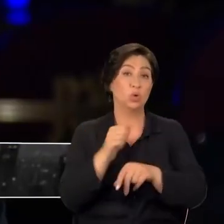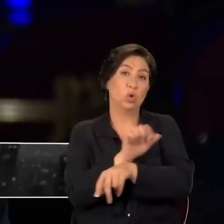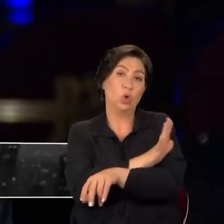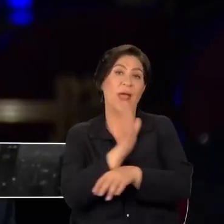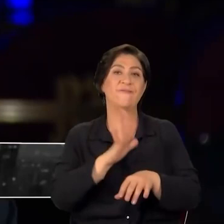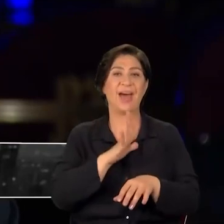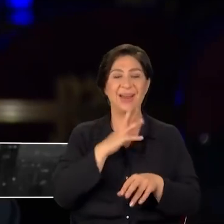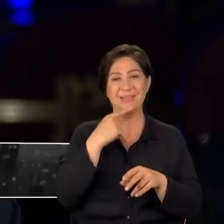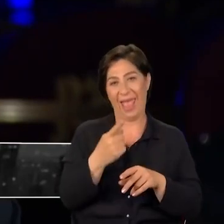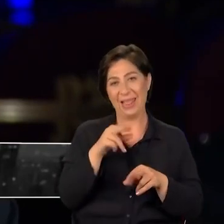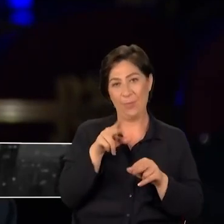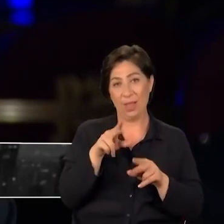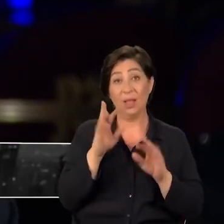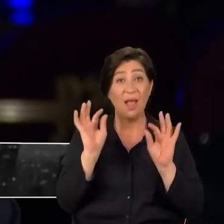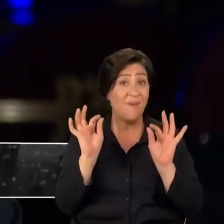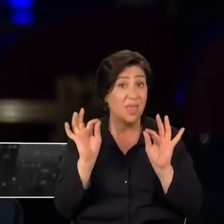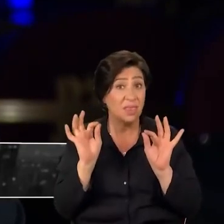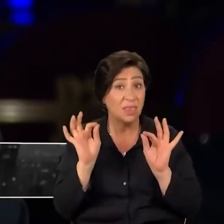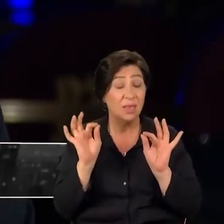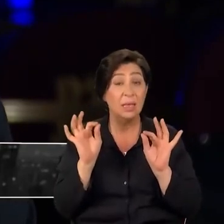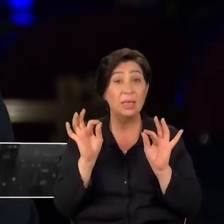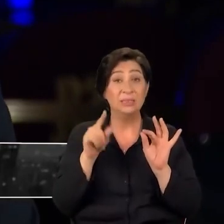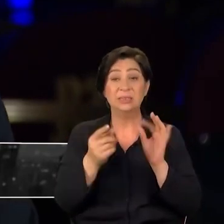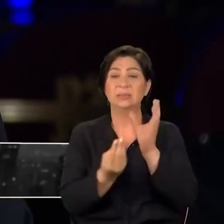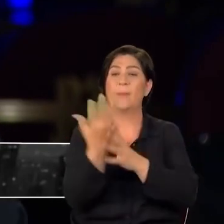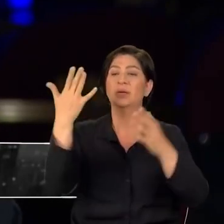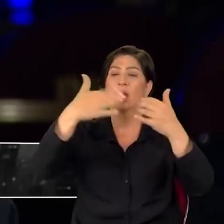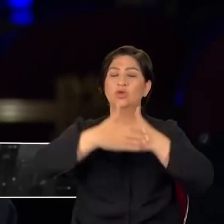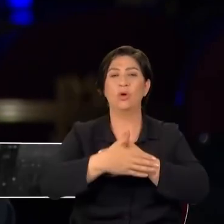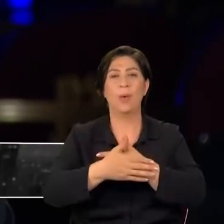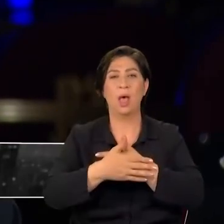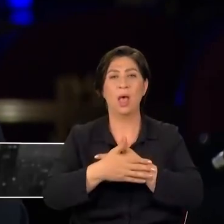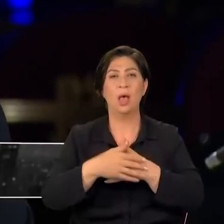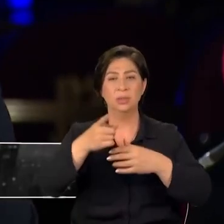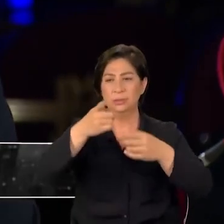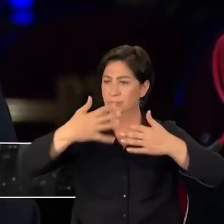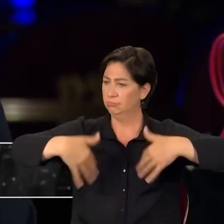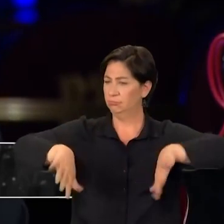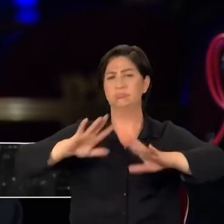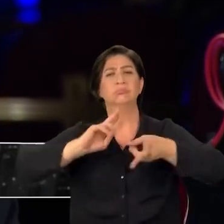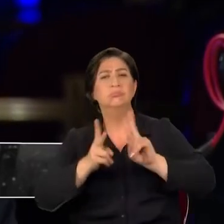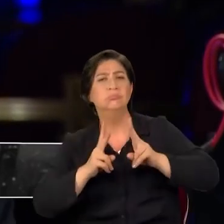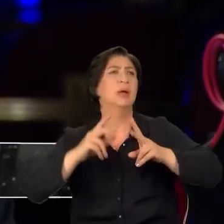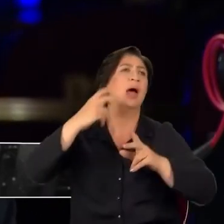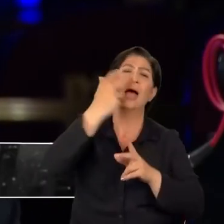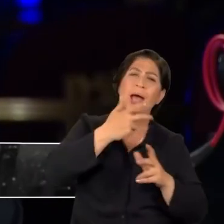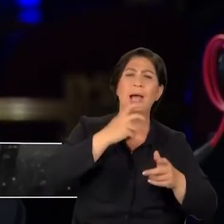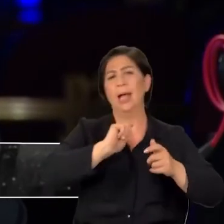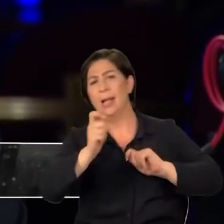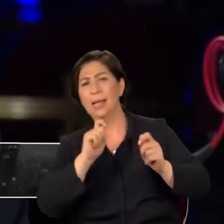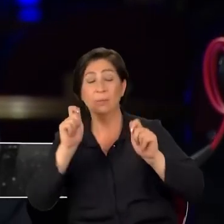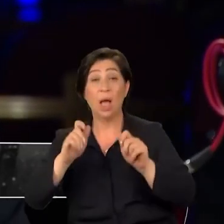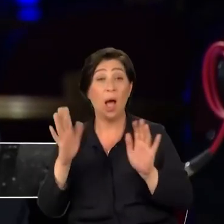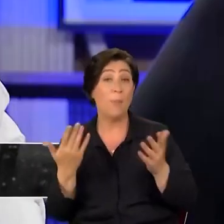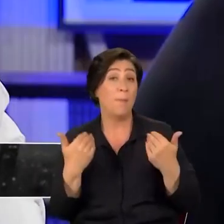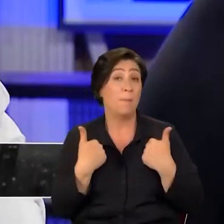de ama benim duygularım var. Evet. Yani siz sabahtan akşama sahne sanatları tahsil etmiş